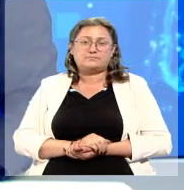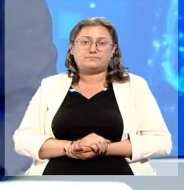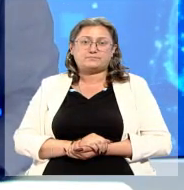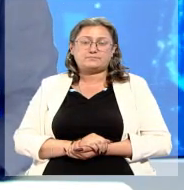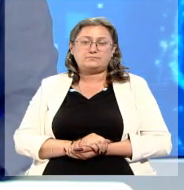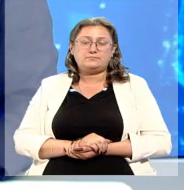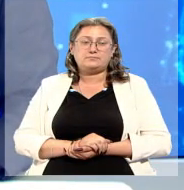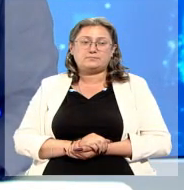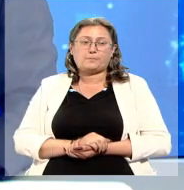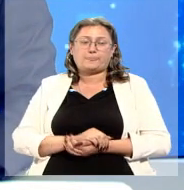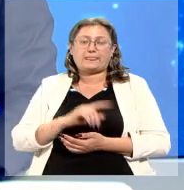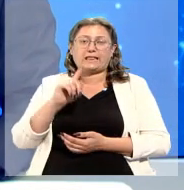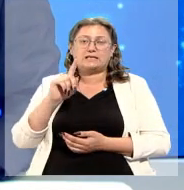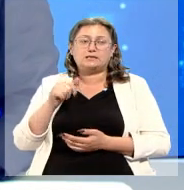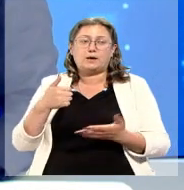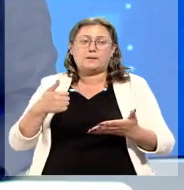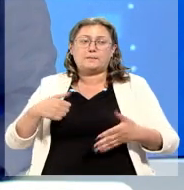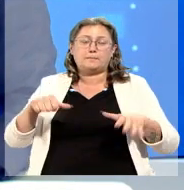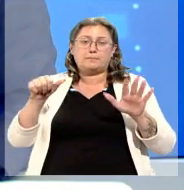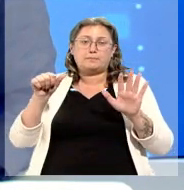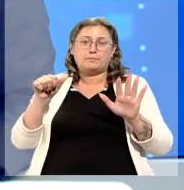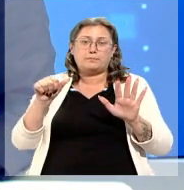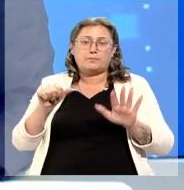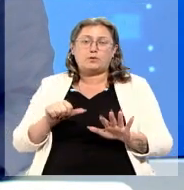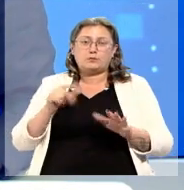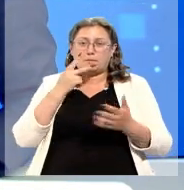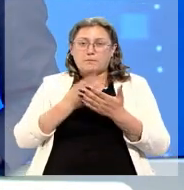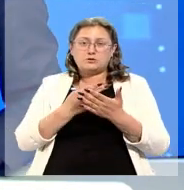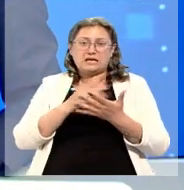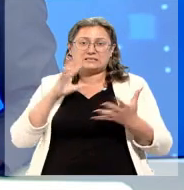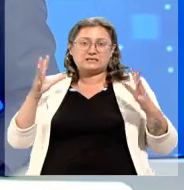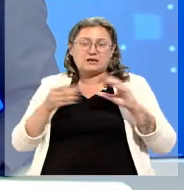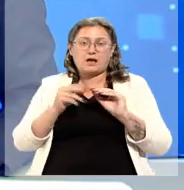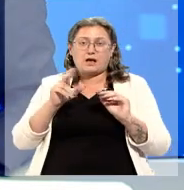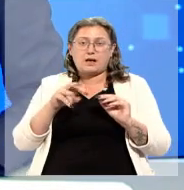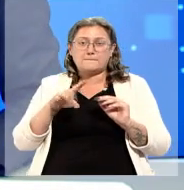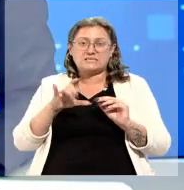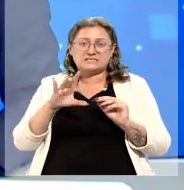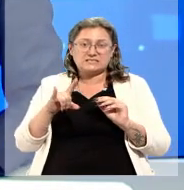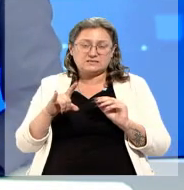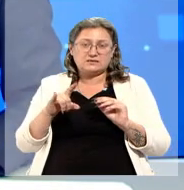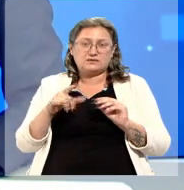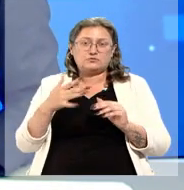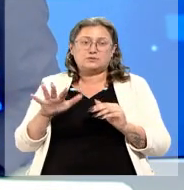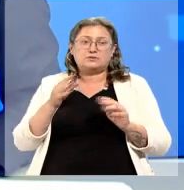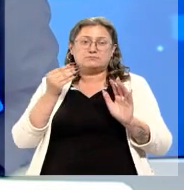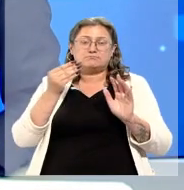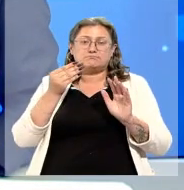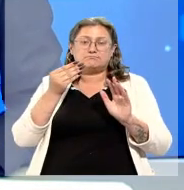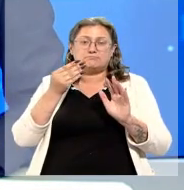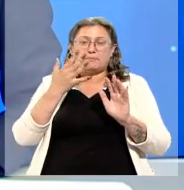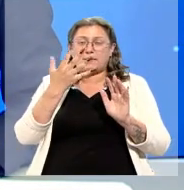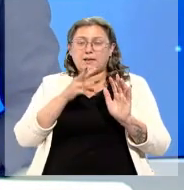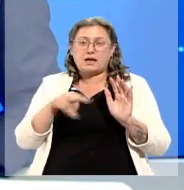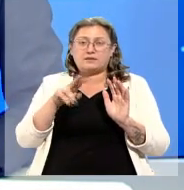Жарты жылдық көрсеткіш бойынша Қамысты ауданының жалпы бюджеті 5 миллиард 918 миллион теңгені құраған. Ауыл шаруашылық көлемінің